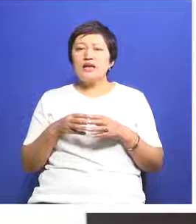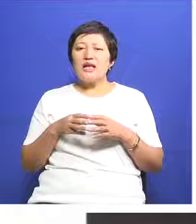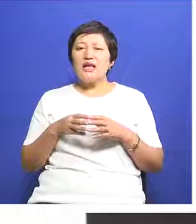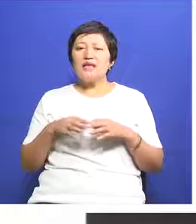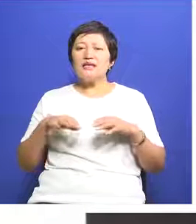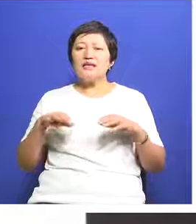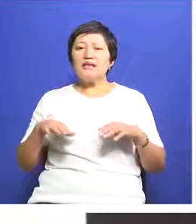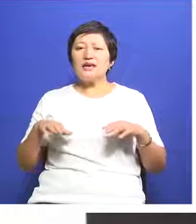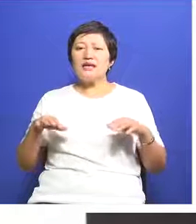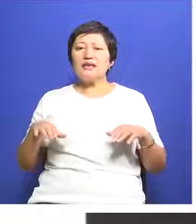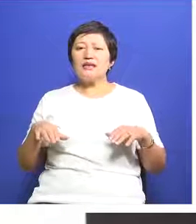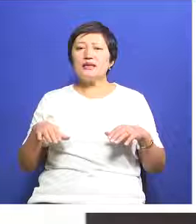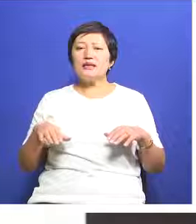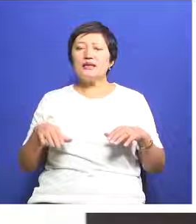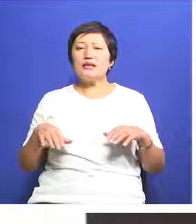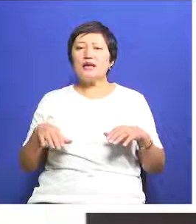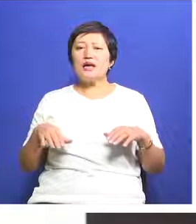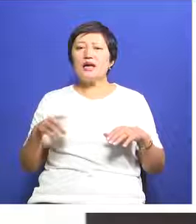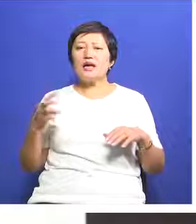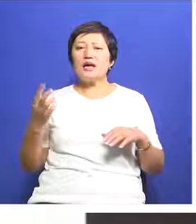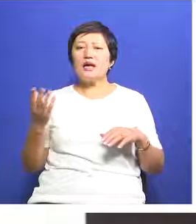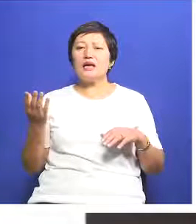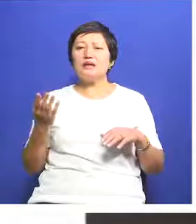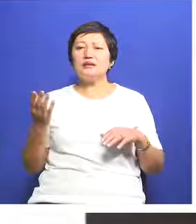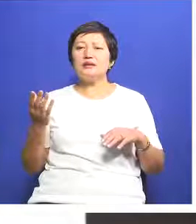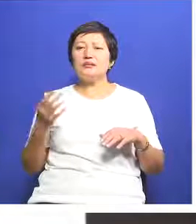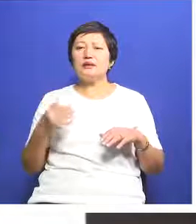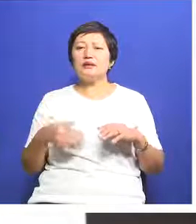Садик қанша бала керек бұл жерге?